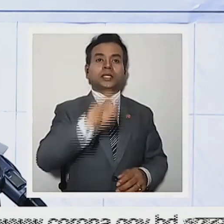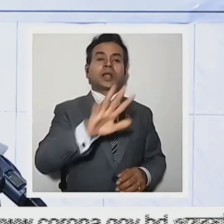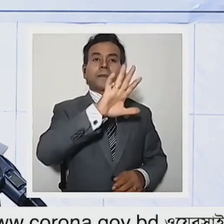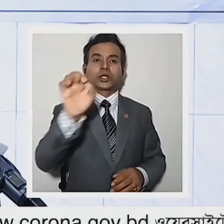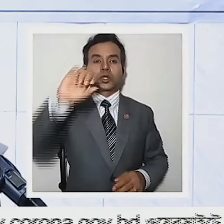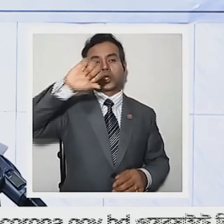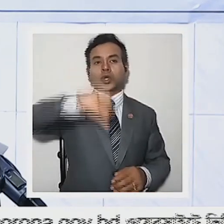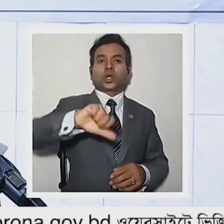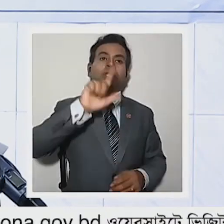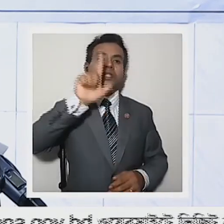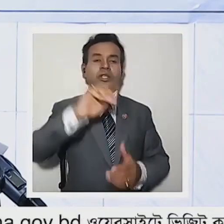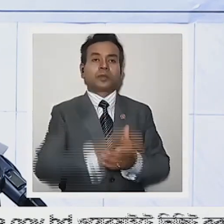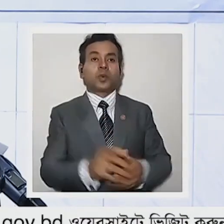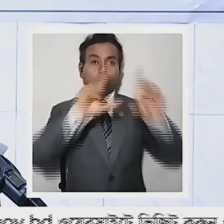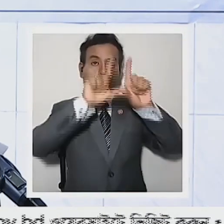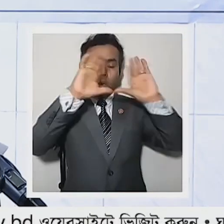এ পর্যন্ত